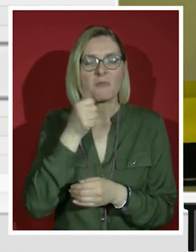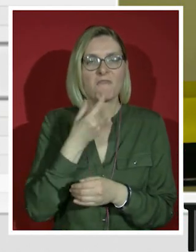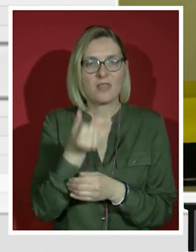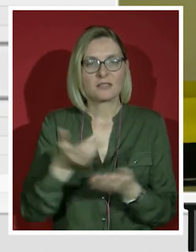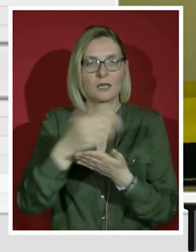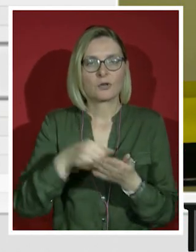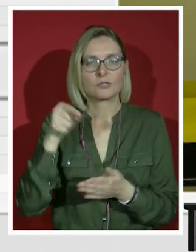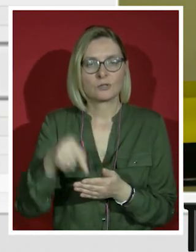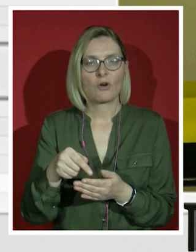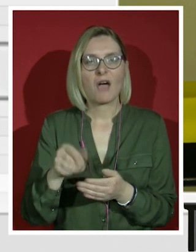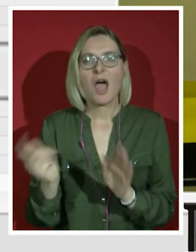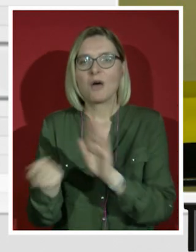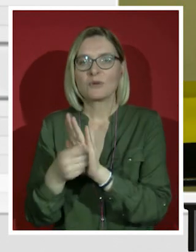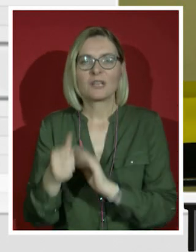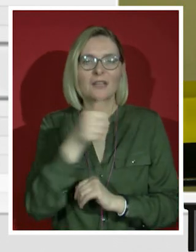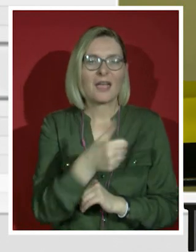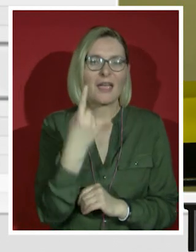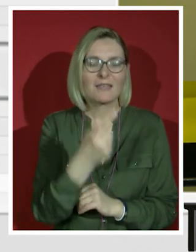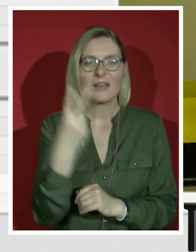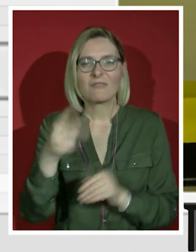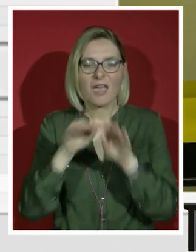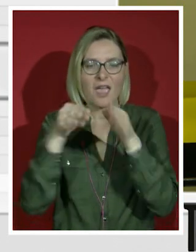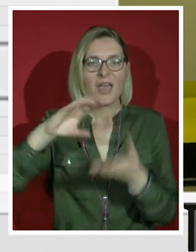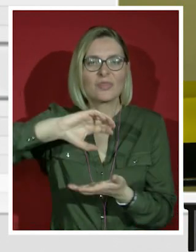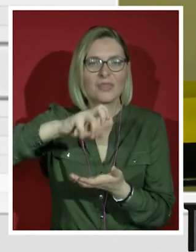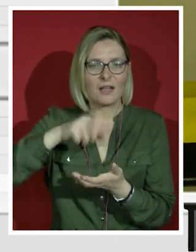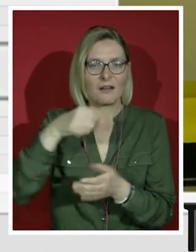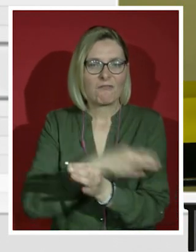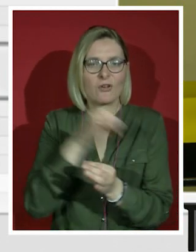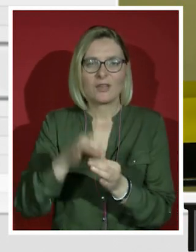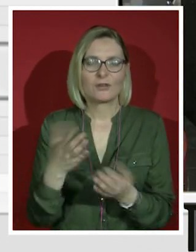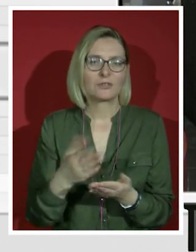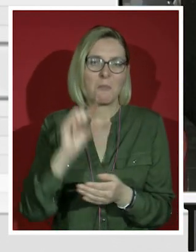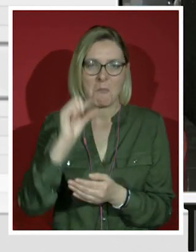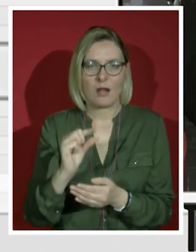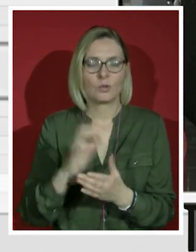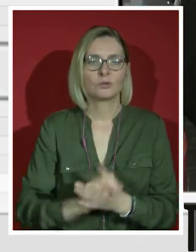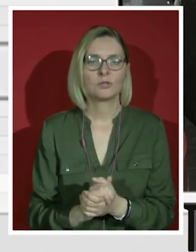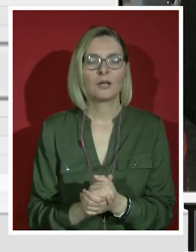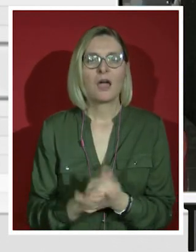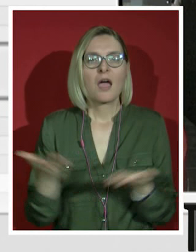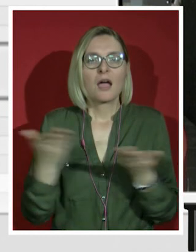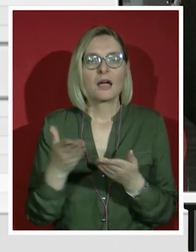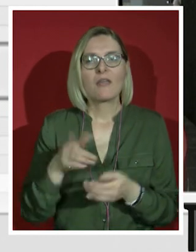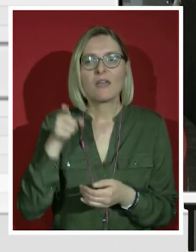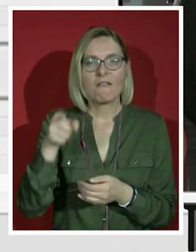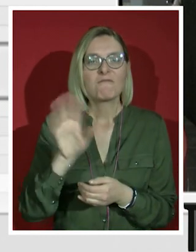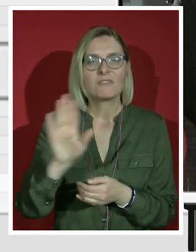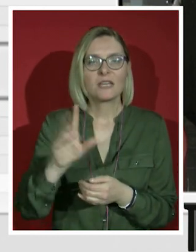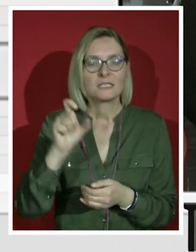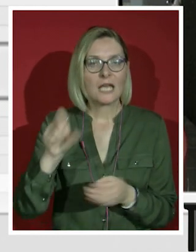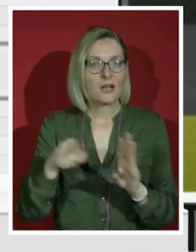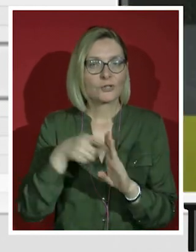тоа, продавањето по една-две тегли во денот е... Така. Така. Каде вие, Сашо, продавате